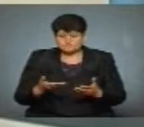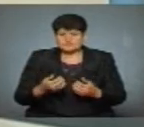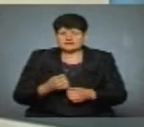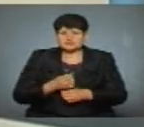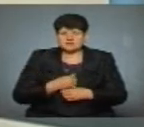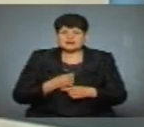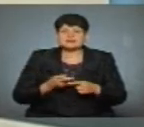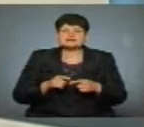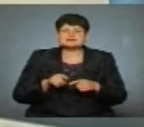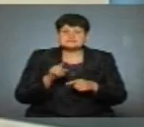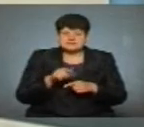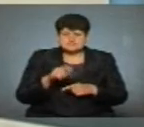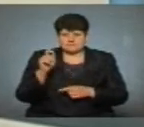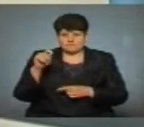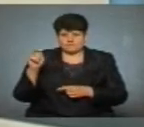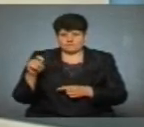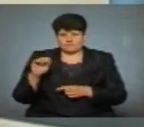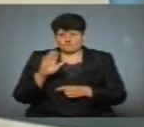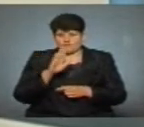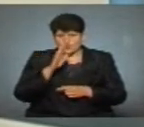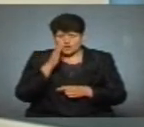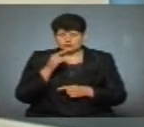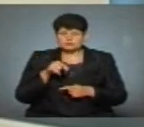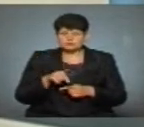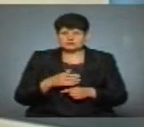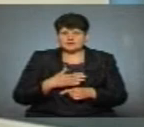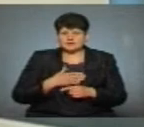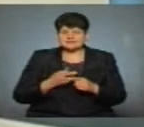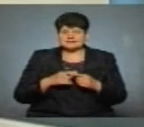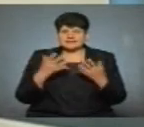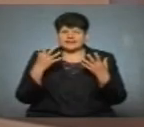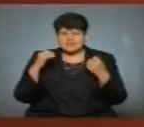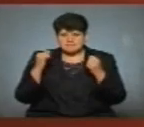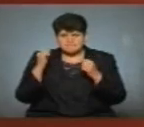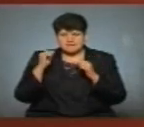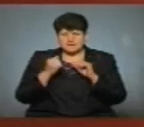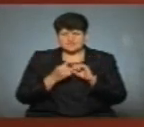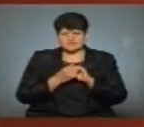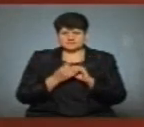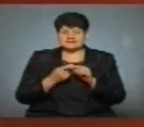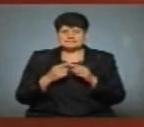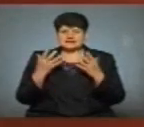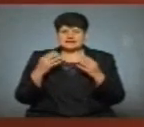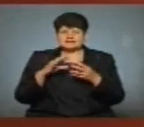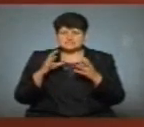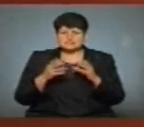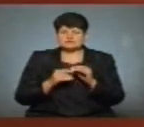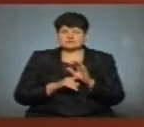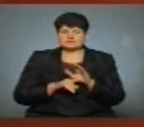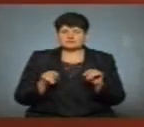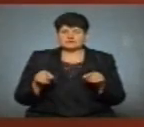жаль, з тим самим ворогом. Тому для мене це день пам'яті. Цей день загалом започаткували